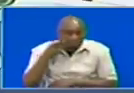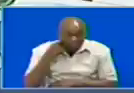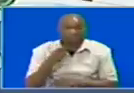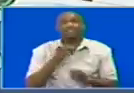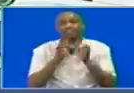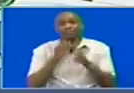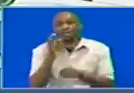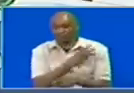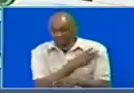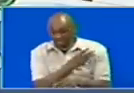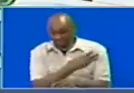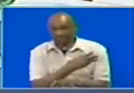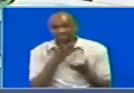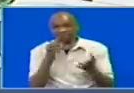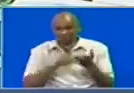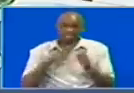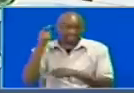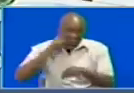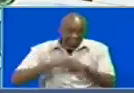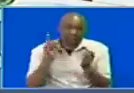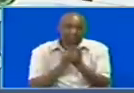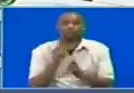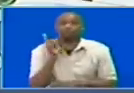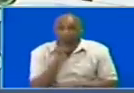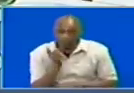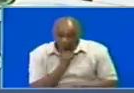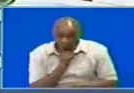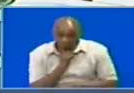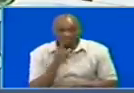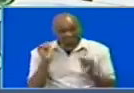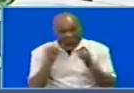amekuwa ni William Sila. Mola akiridhia, tena tukutane hapo kesho tukiwa na taarifa zingine. Kwa heri kwa sasa.